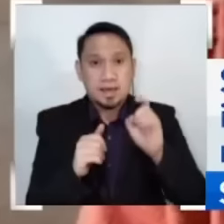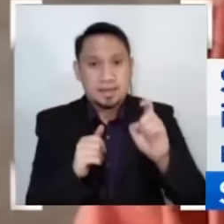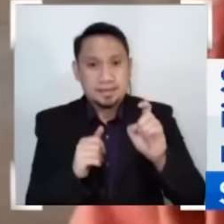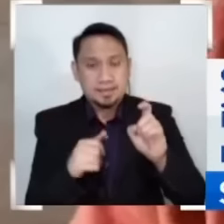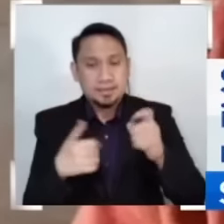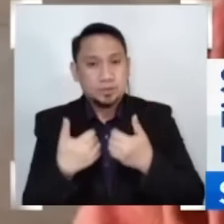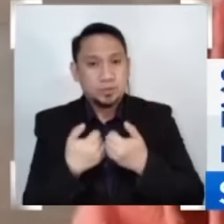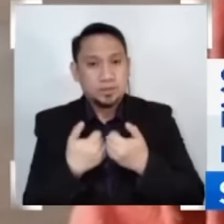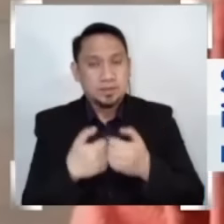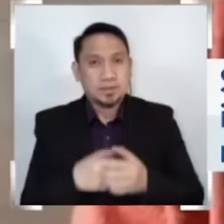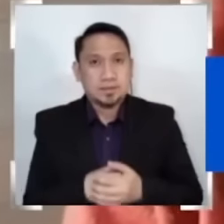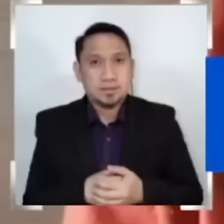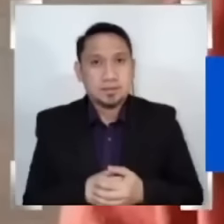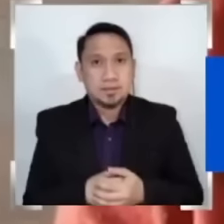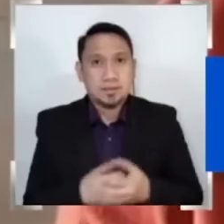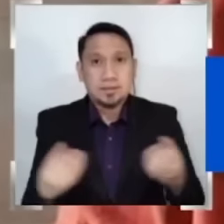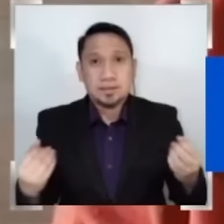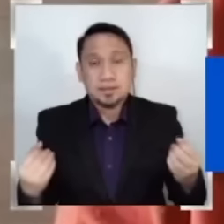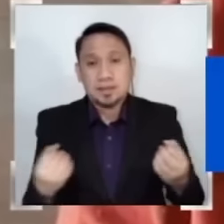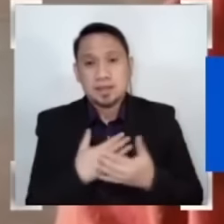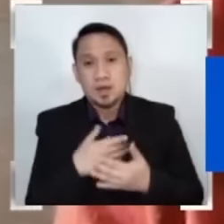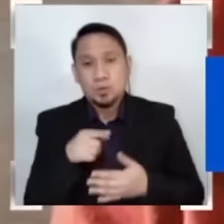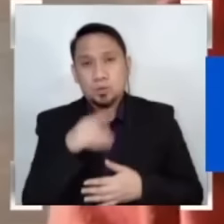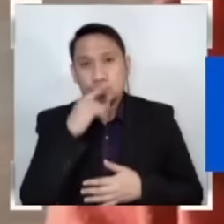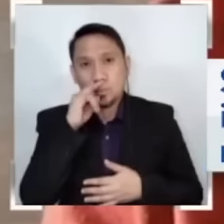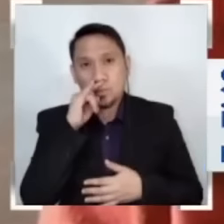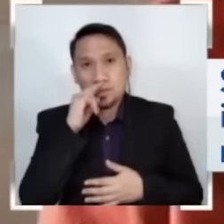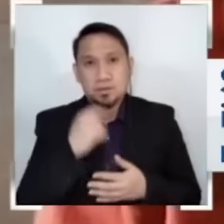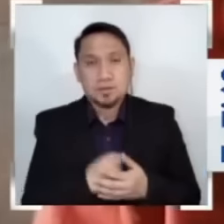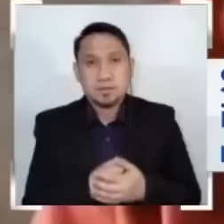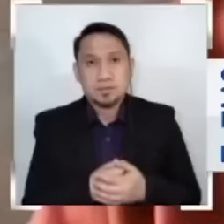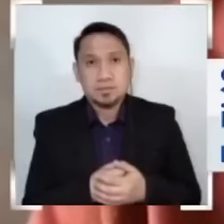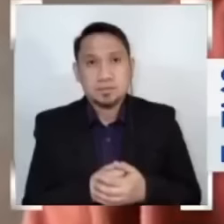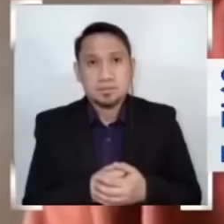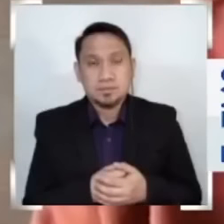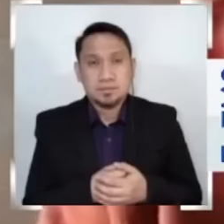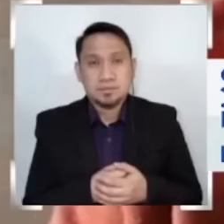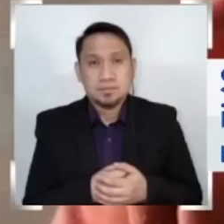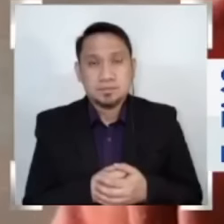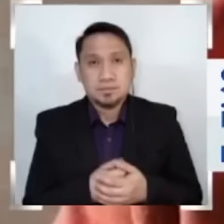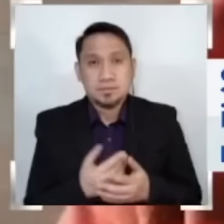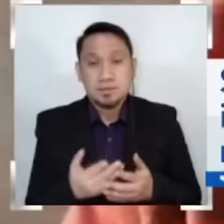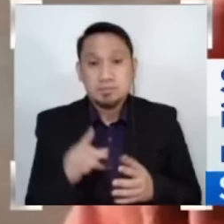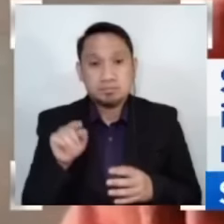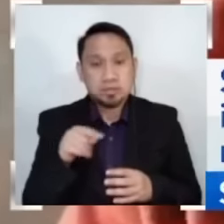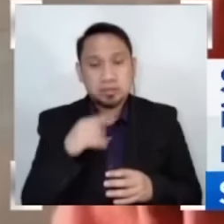bata, napilog-pilogan po siya. Kaya po, akala nga niya,